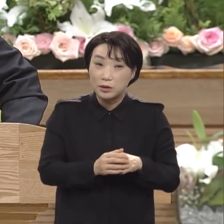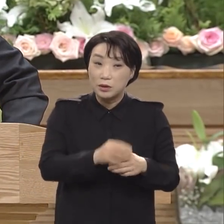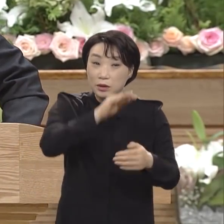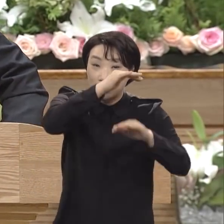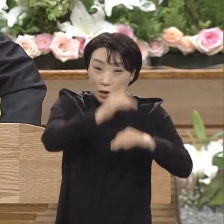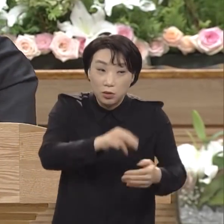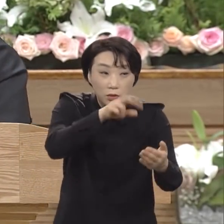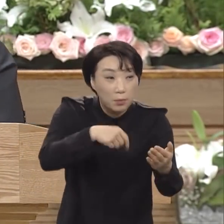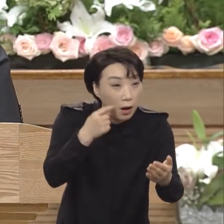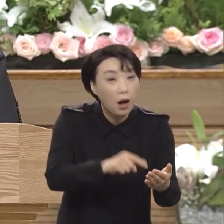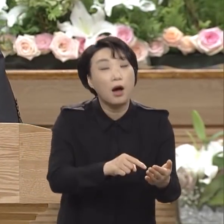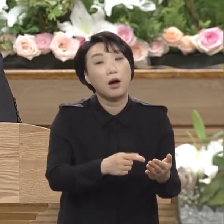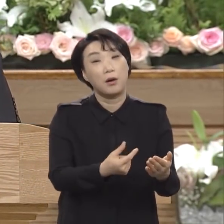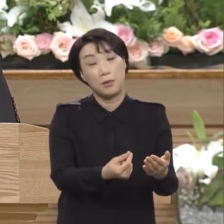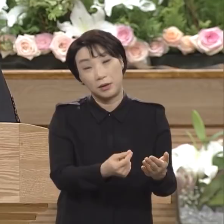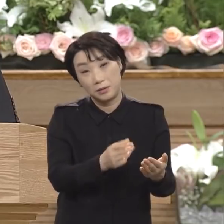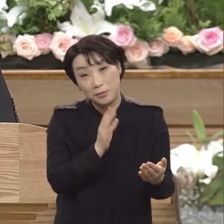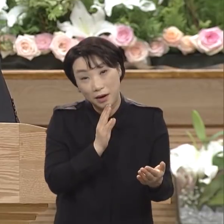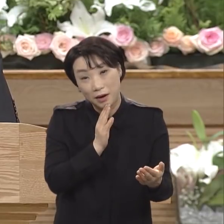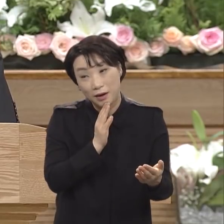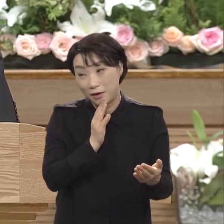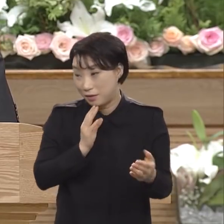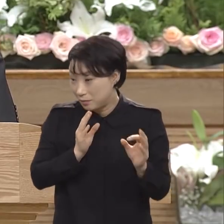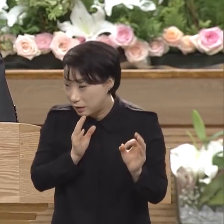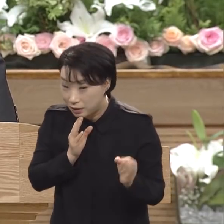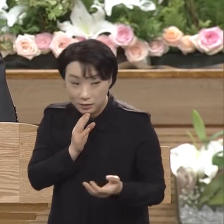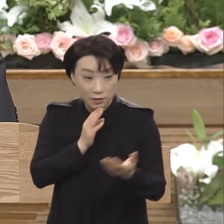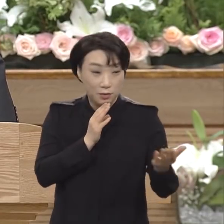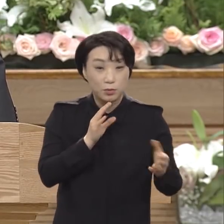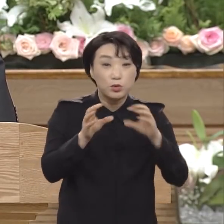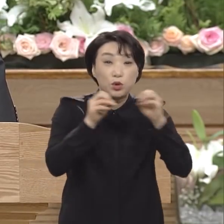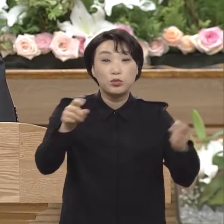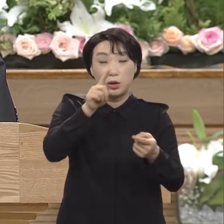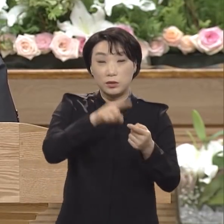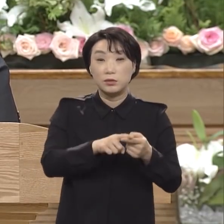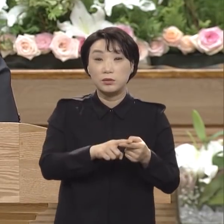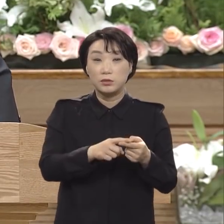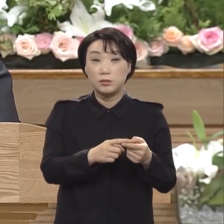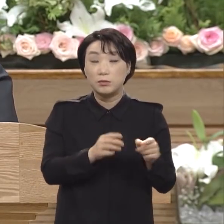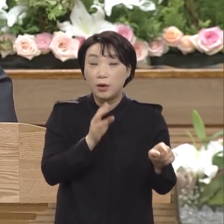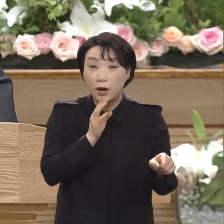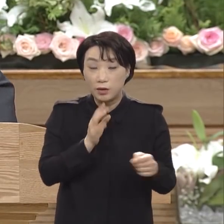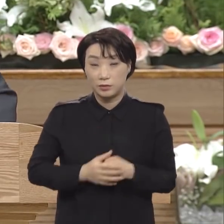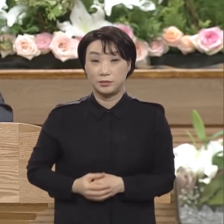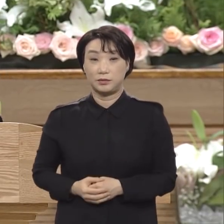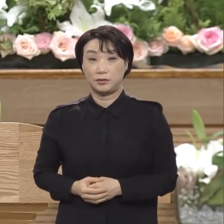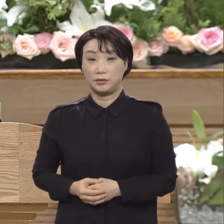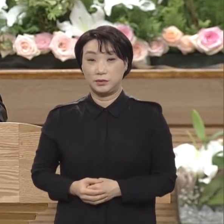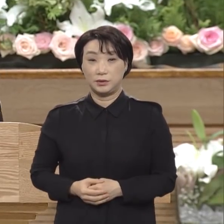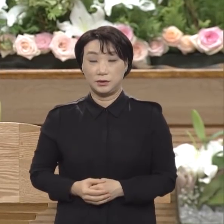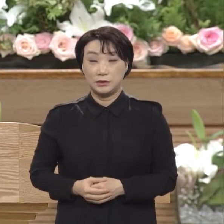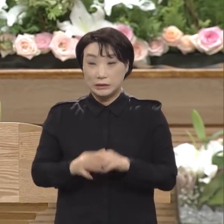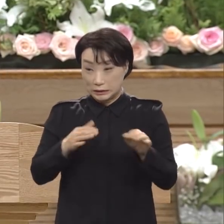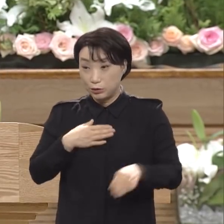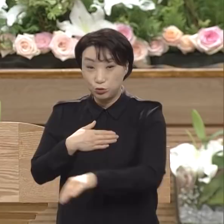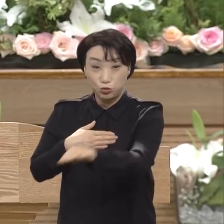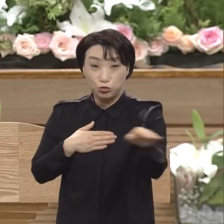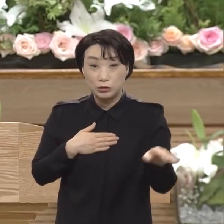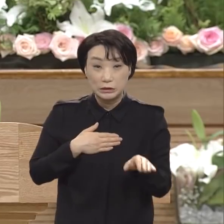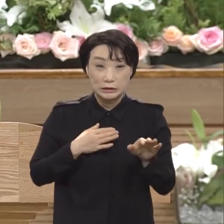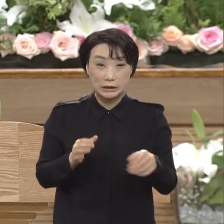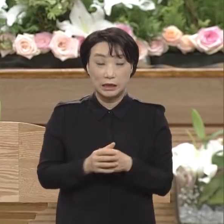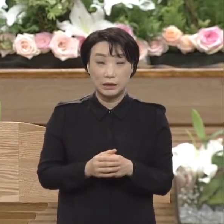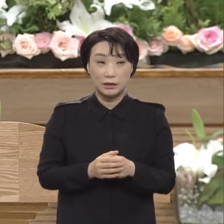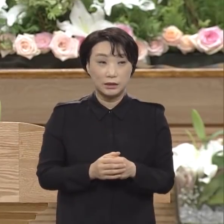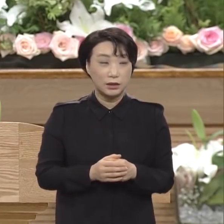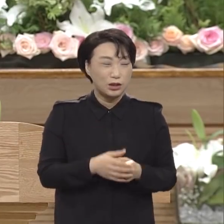맞죠? 이해됩니까? 전도하는 거 맞아요. 예. 이게 우리는